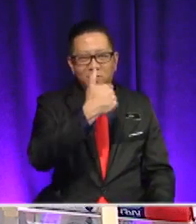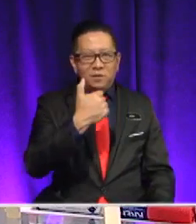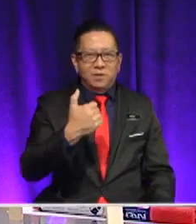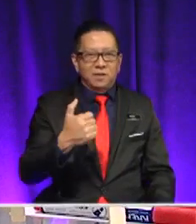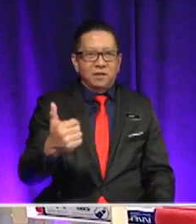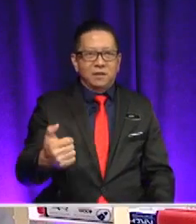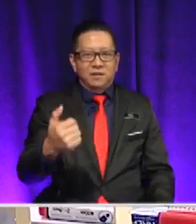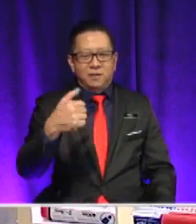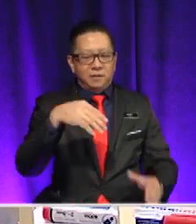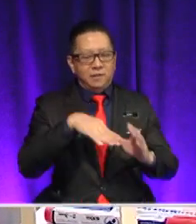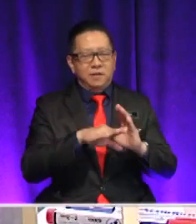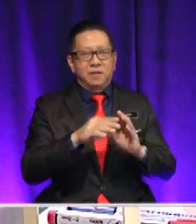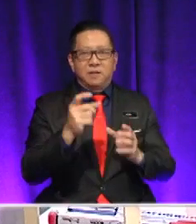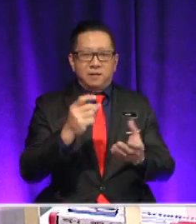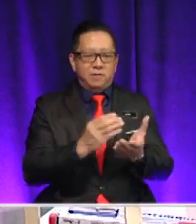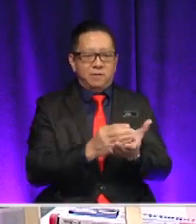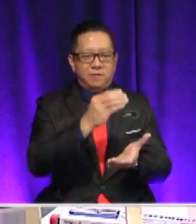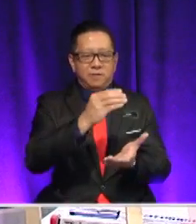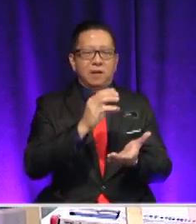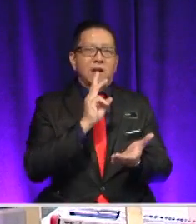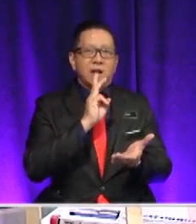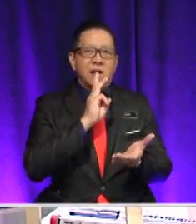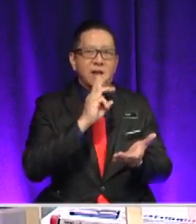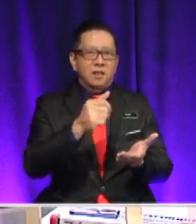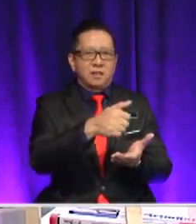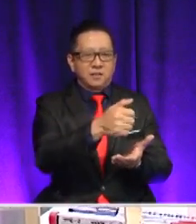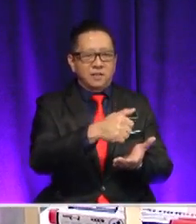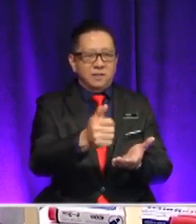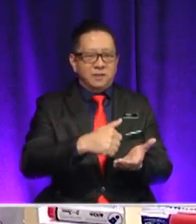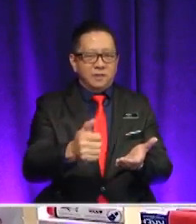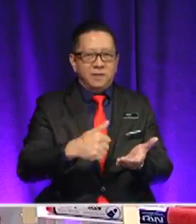ke dalam bekas nih supaya kita boleh sembuh